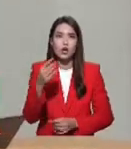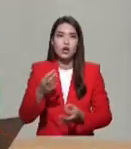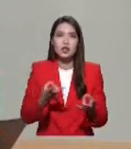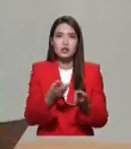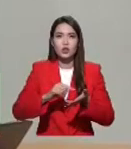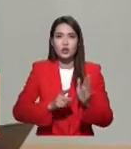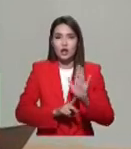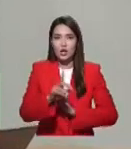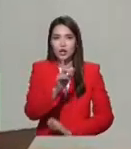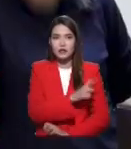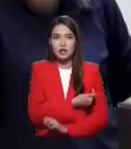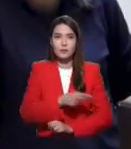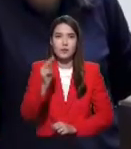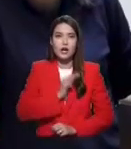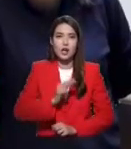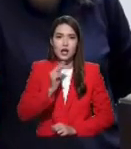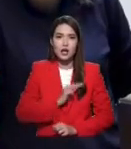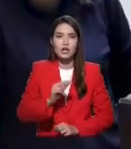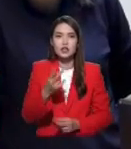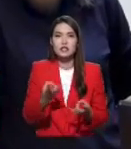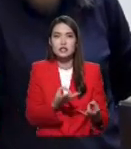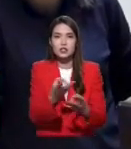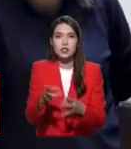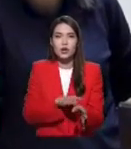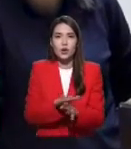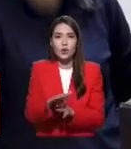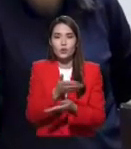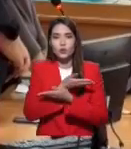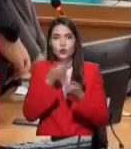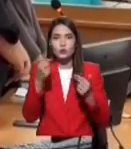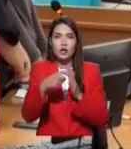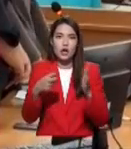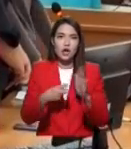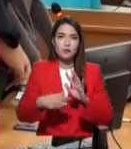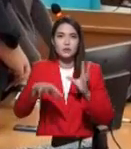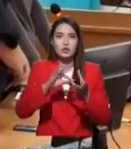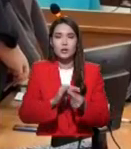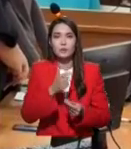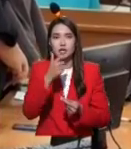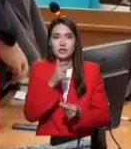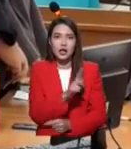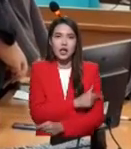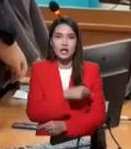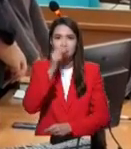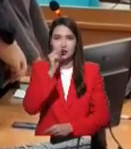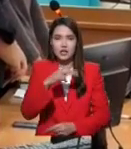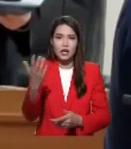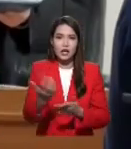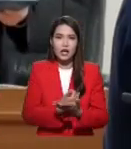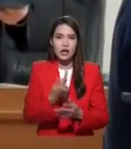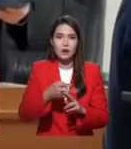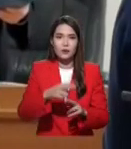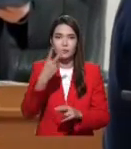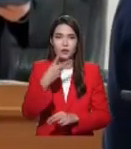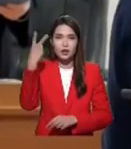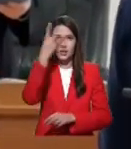қойды. Медицина қызметкерлерінің кәсіби қызметін тиісінше орындамауы бабы бойынша жалпы тәжірибелік дәрігер кінәлі деп танылып, оған